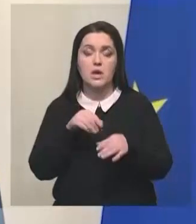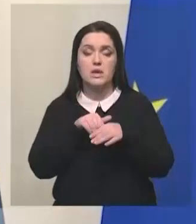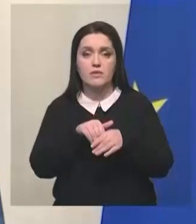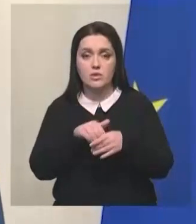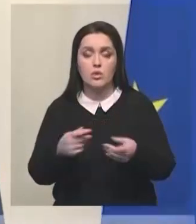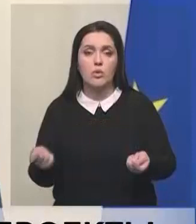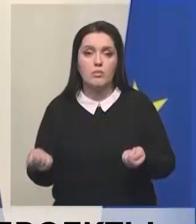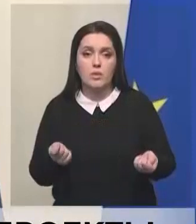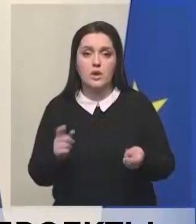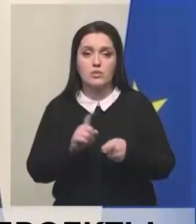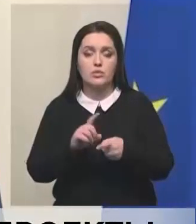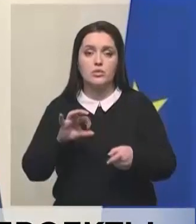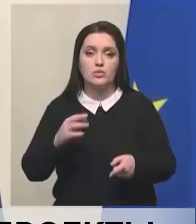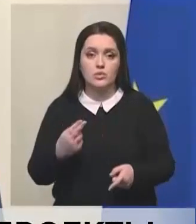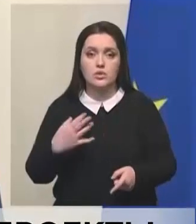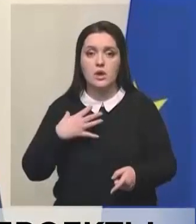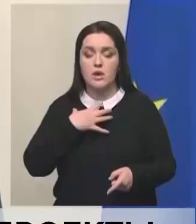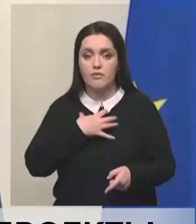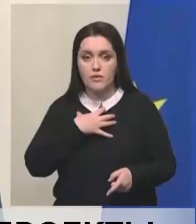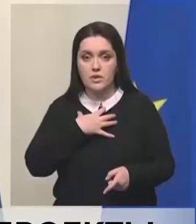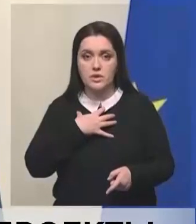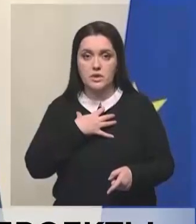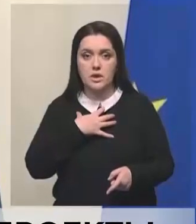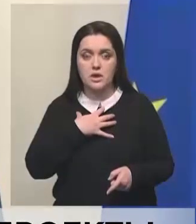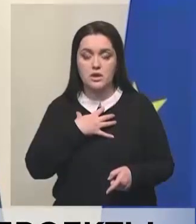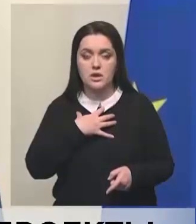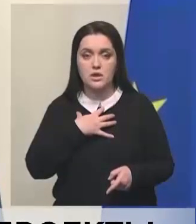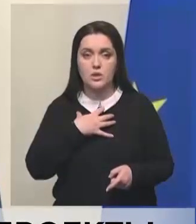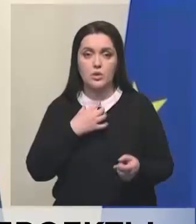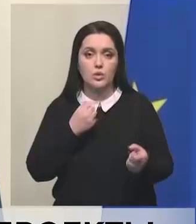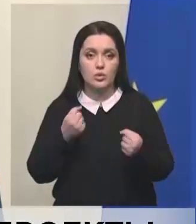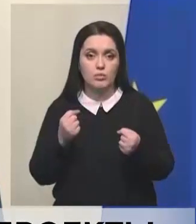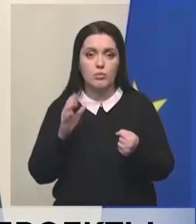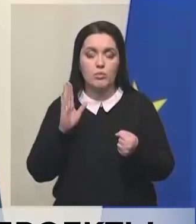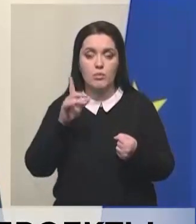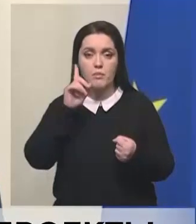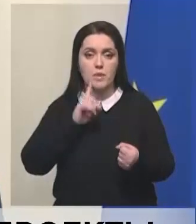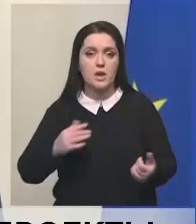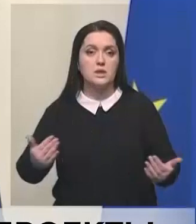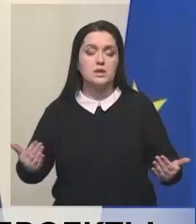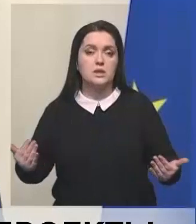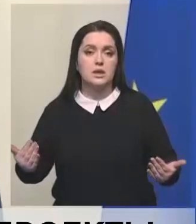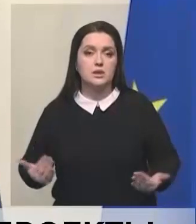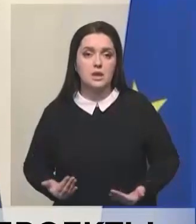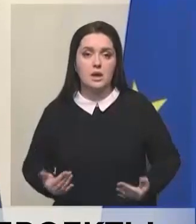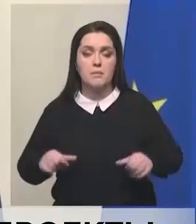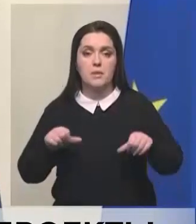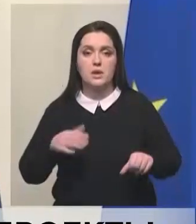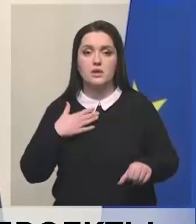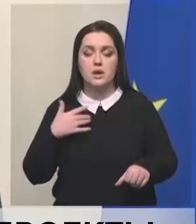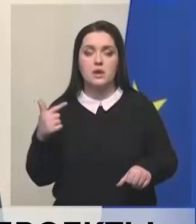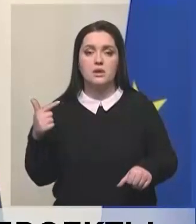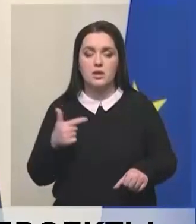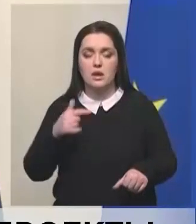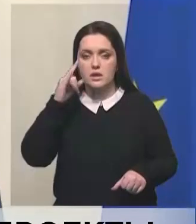тоже социально значимыми проектами, которые, безусловно, укрепят благосостояние и права наших граждан